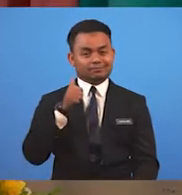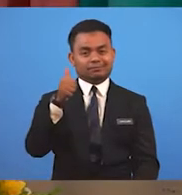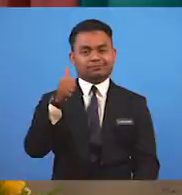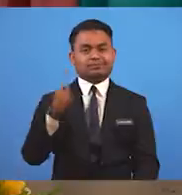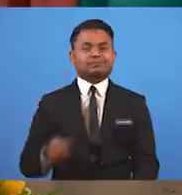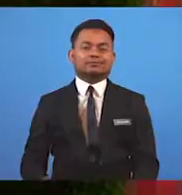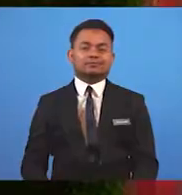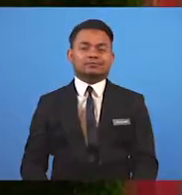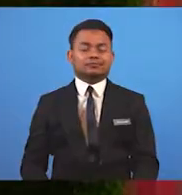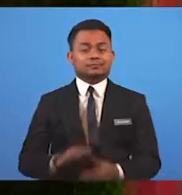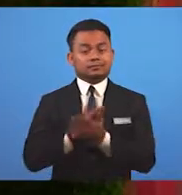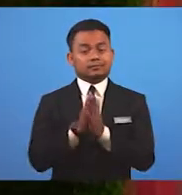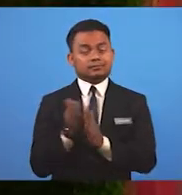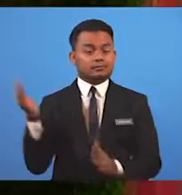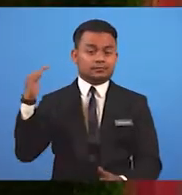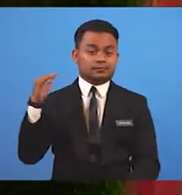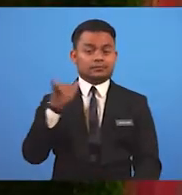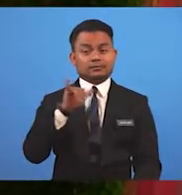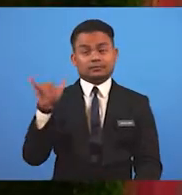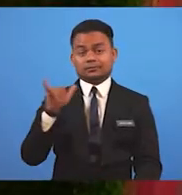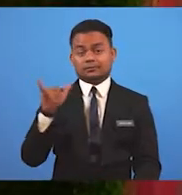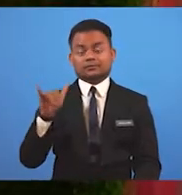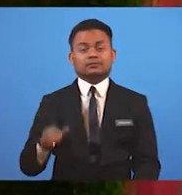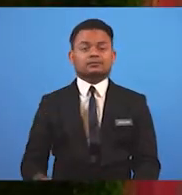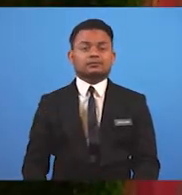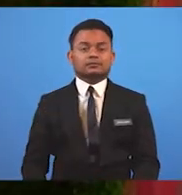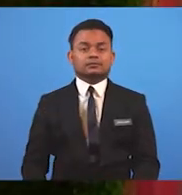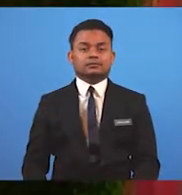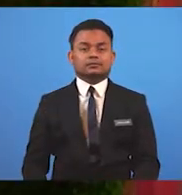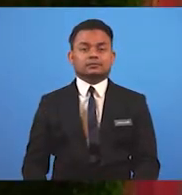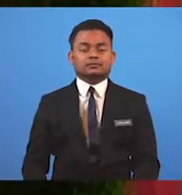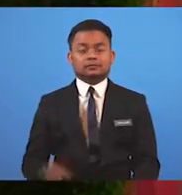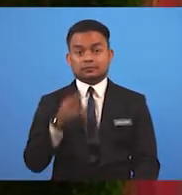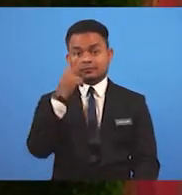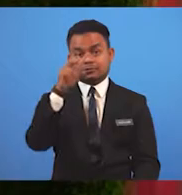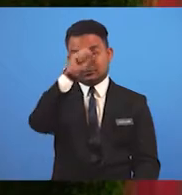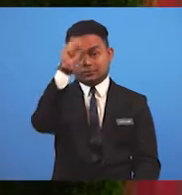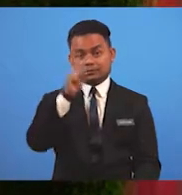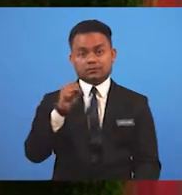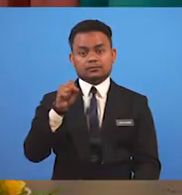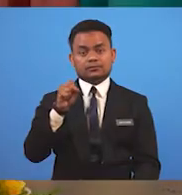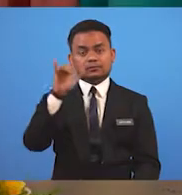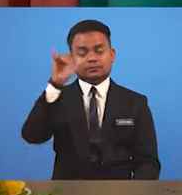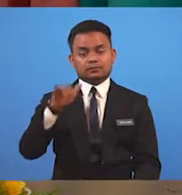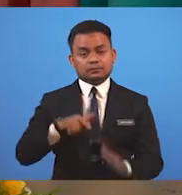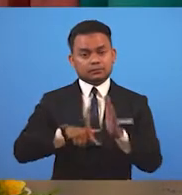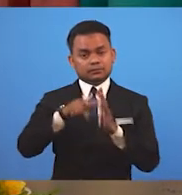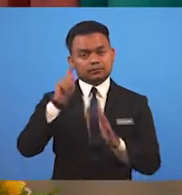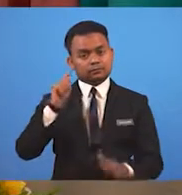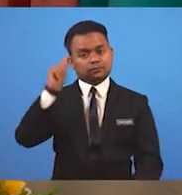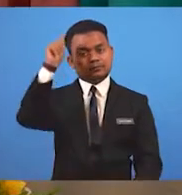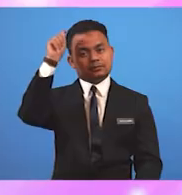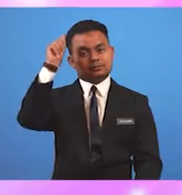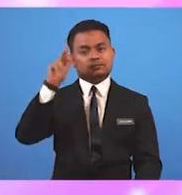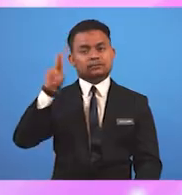Bagus. Jadi, mari kita bersama-sama beralih ke soalan aras tinggi. Tinggi ataupun kebal.